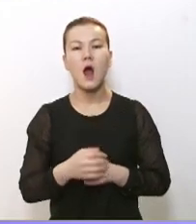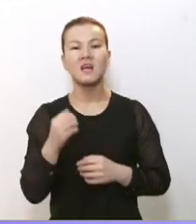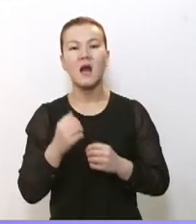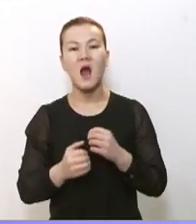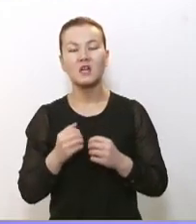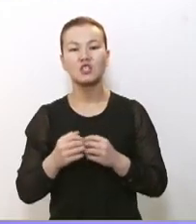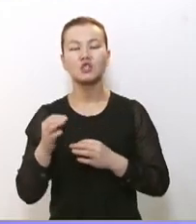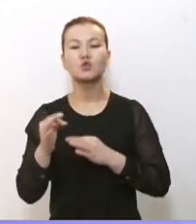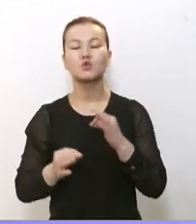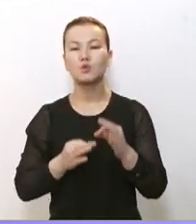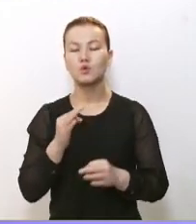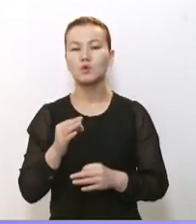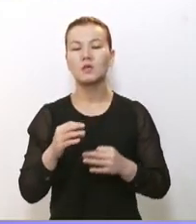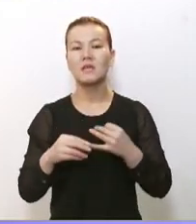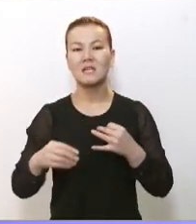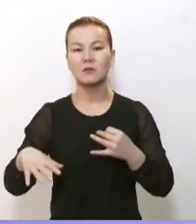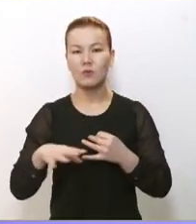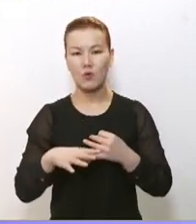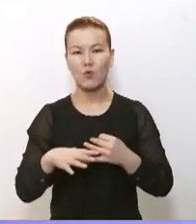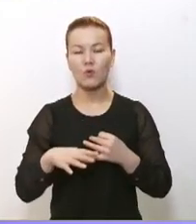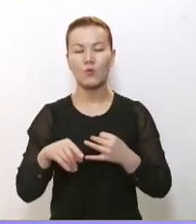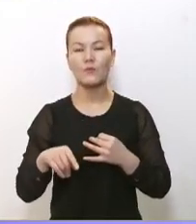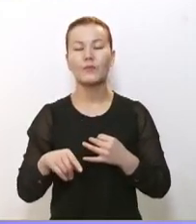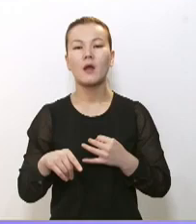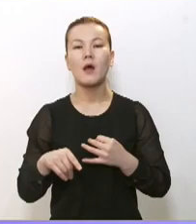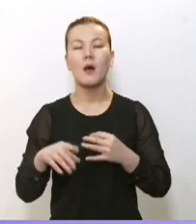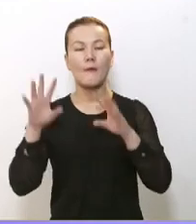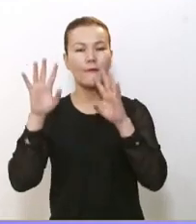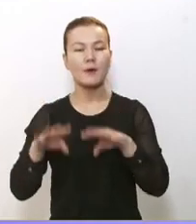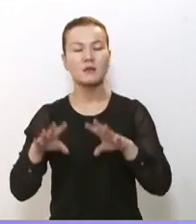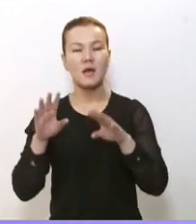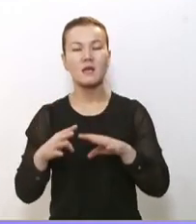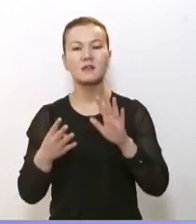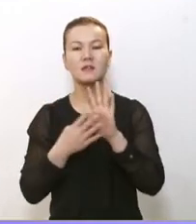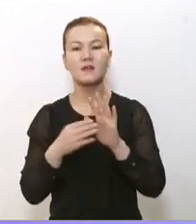Каждые сутки на земную атмосферу выпадает